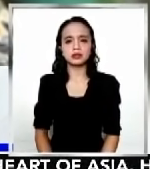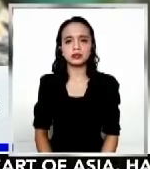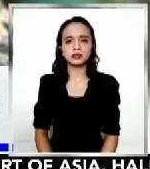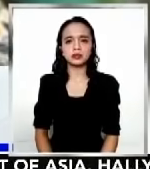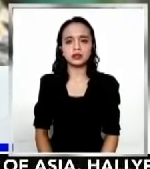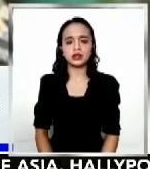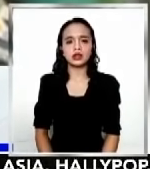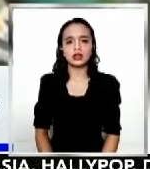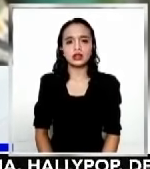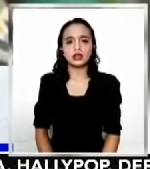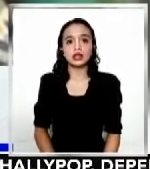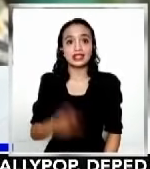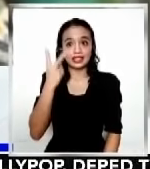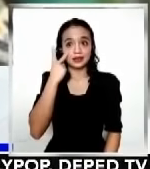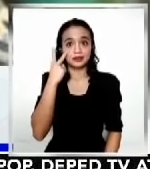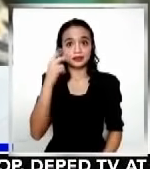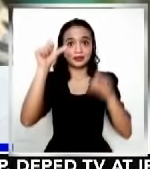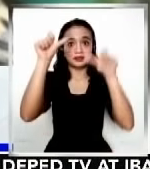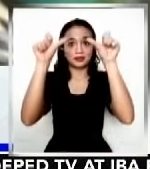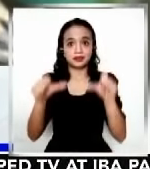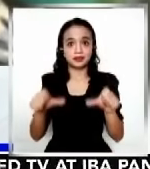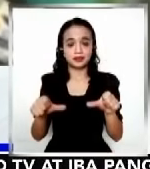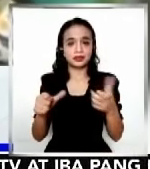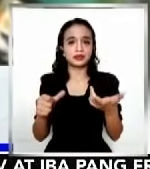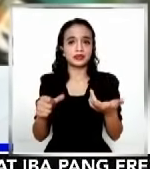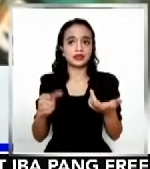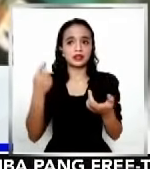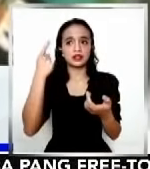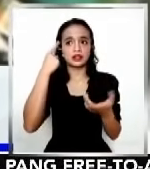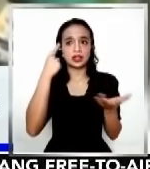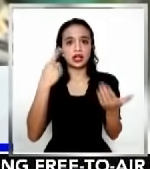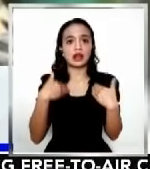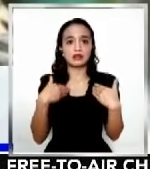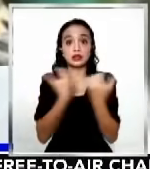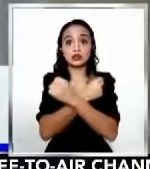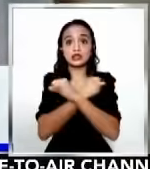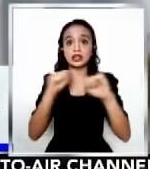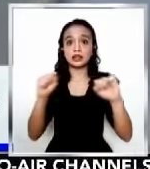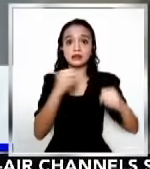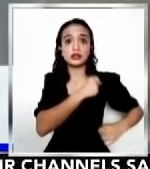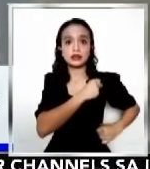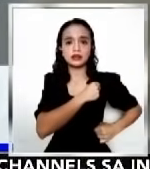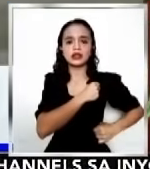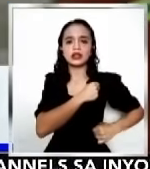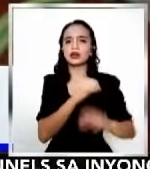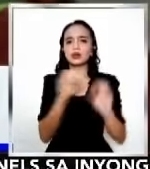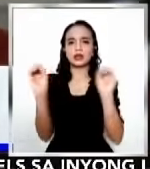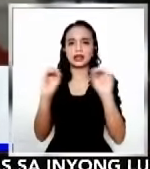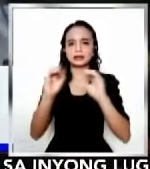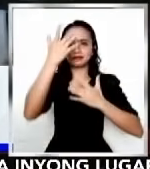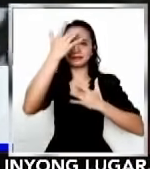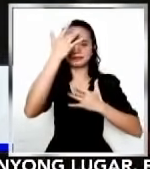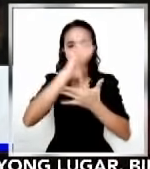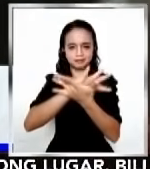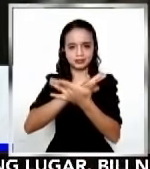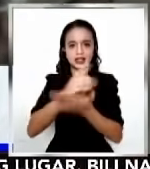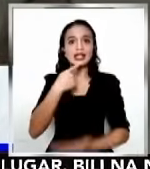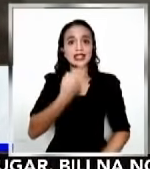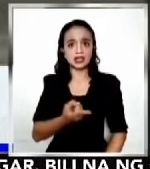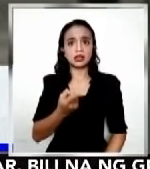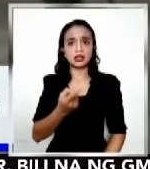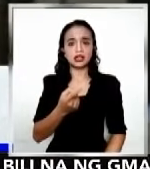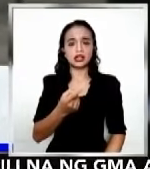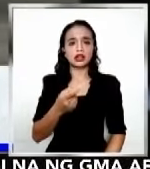close-in security intended for him, they are safe naman. They are free from the virus. Sabi ni Go, regular daw nagpapatest ang